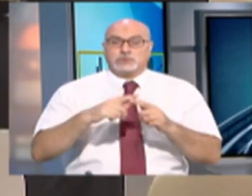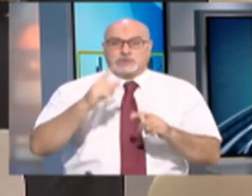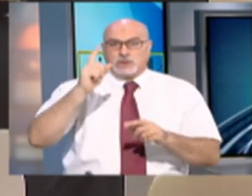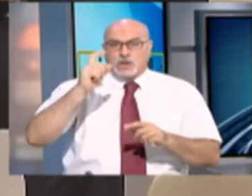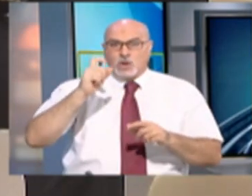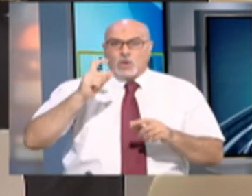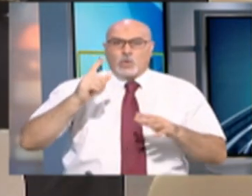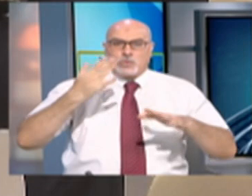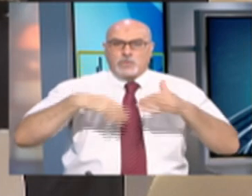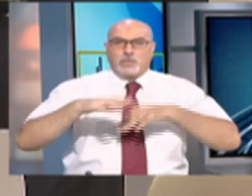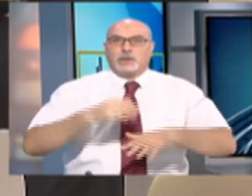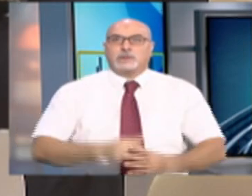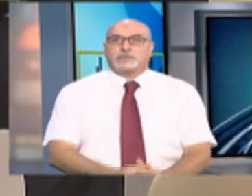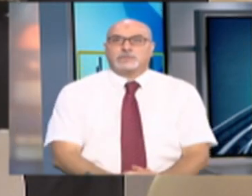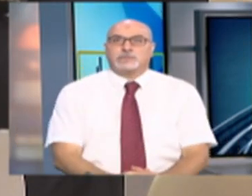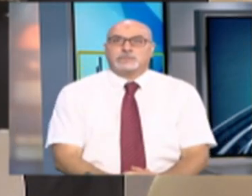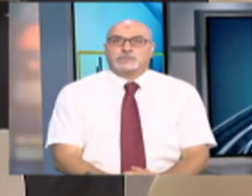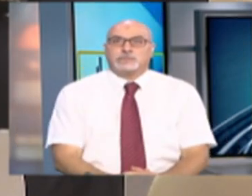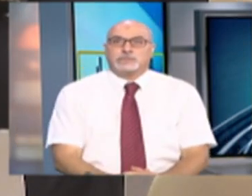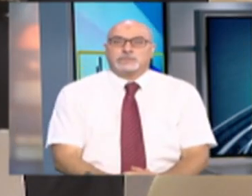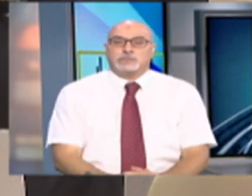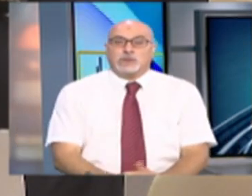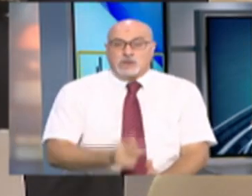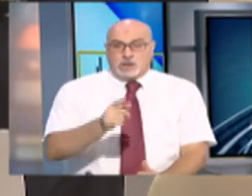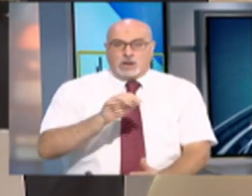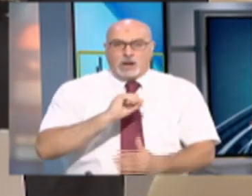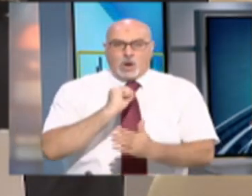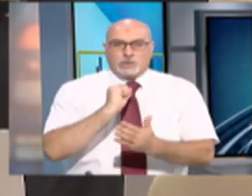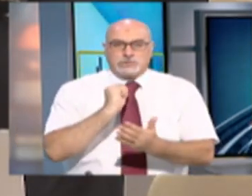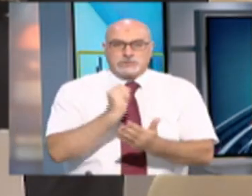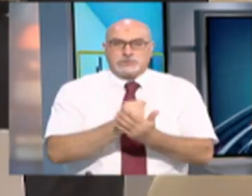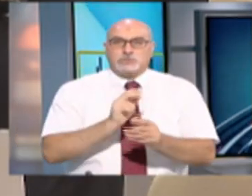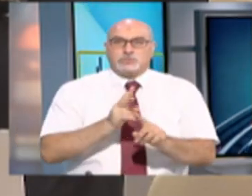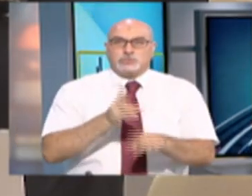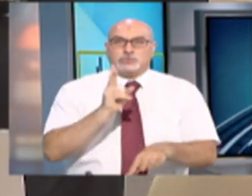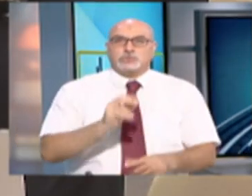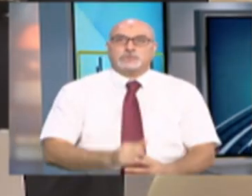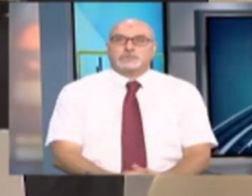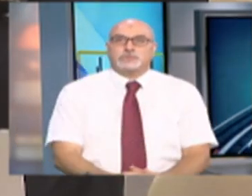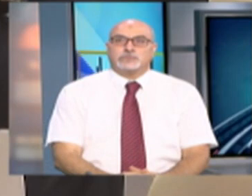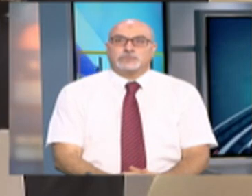مياه البحر فيها أكثر ضمان بالنسبة لتزويد